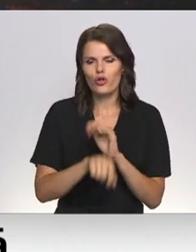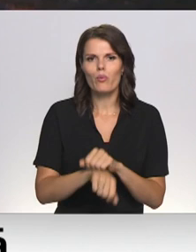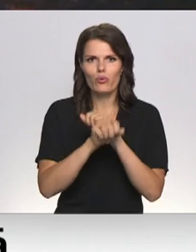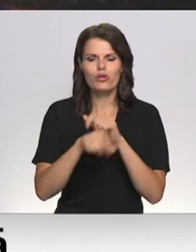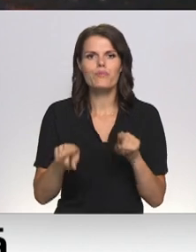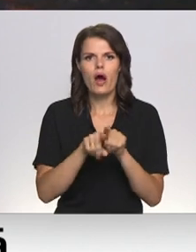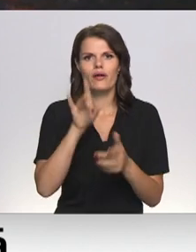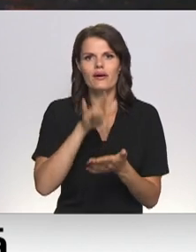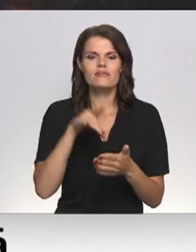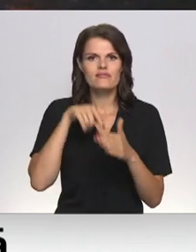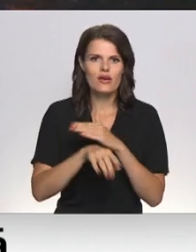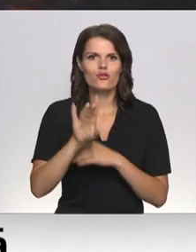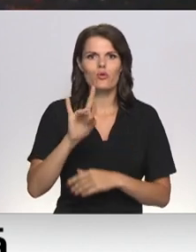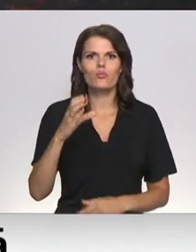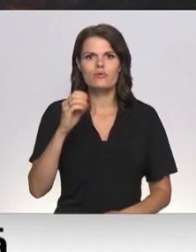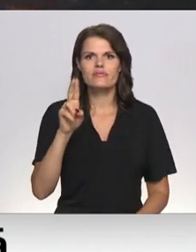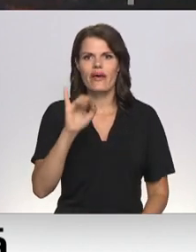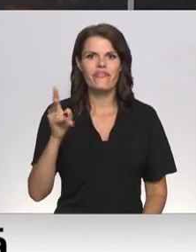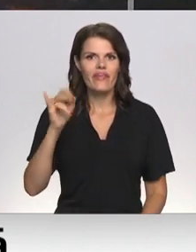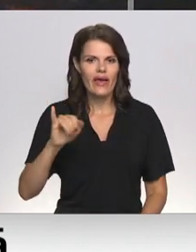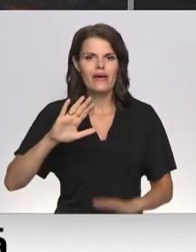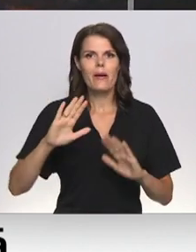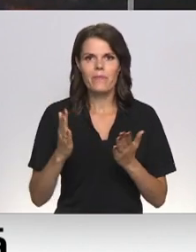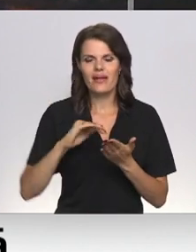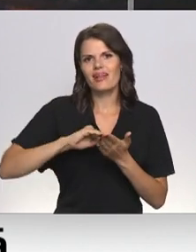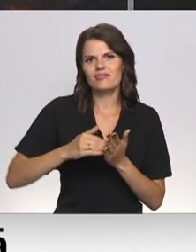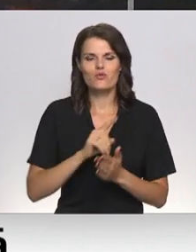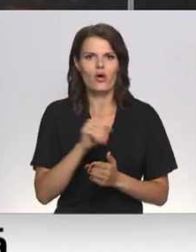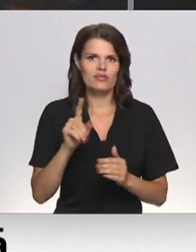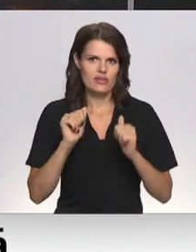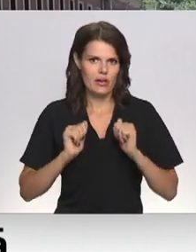būt arī centrā mucinieki, taču arī tur situācija šobrīd ir mierīga.